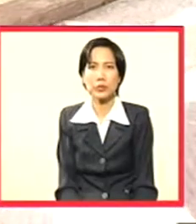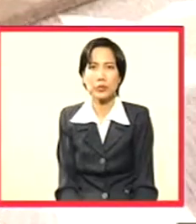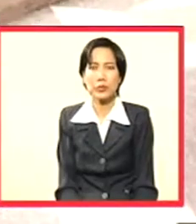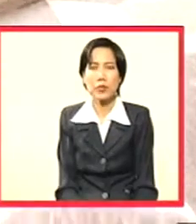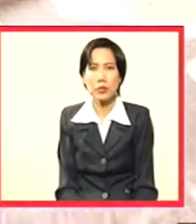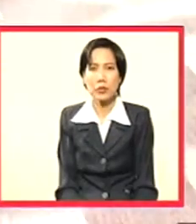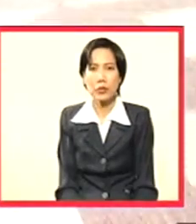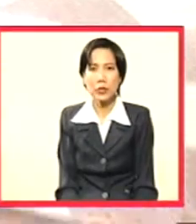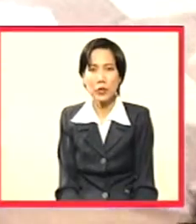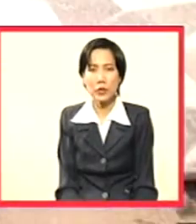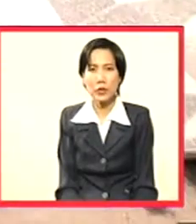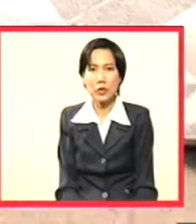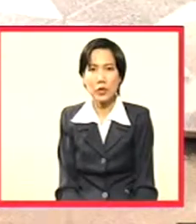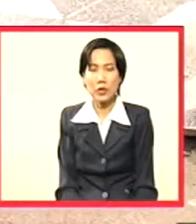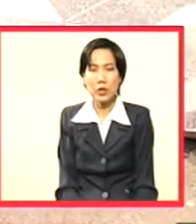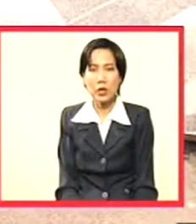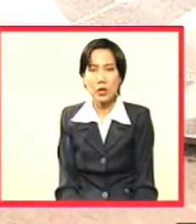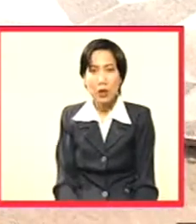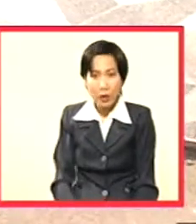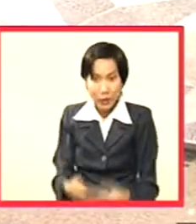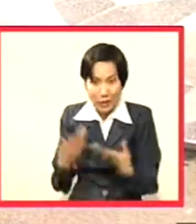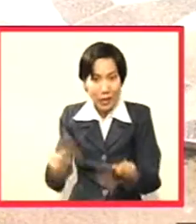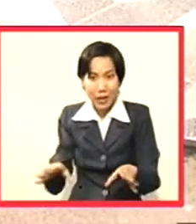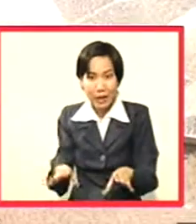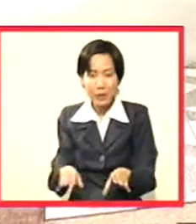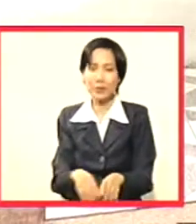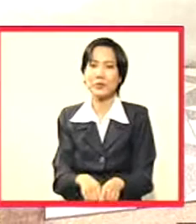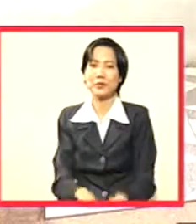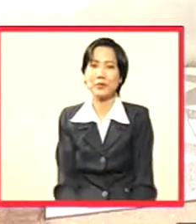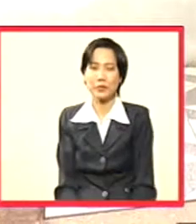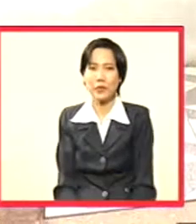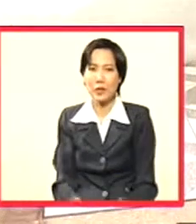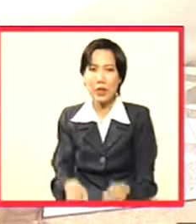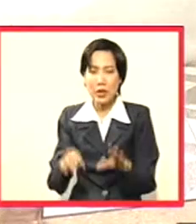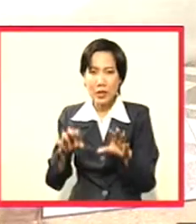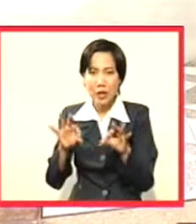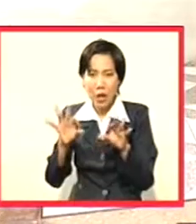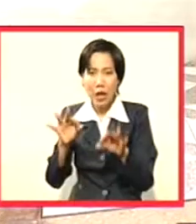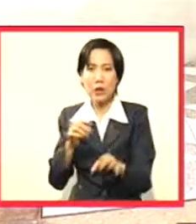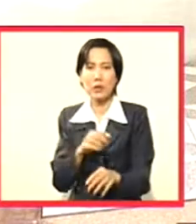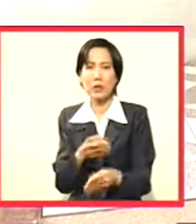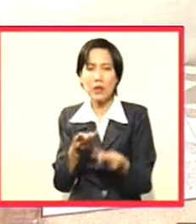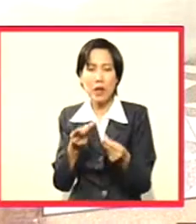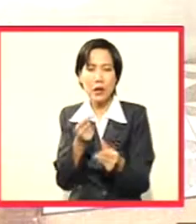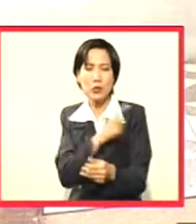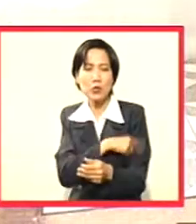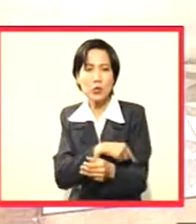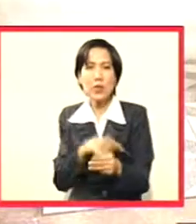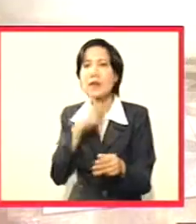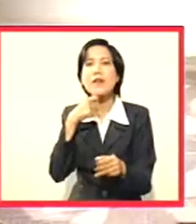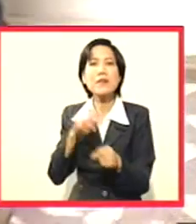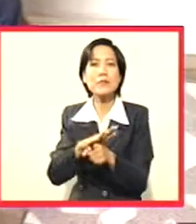อ้าวเผลอแป๊บเดียวปูกระเบื้องจนเต็มพื้นที่ซะแล้วกาวซีเมนต์และปูนทรายก็แห้งพอดีเลยครับ